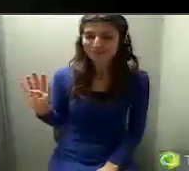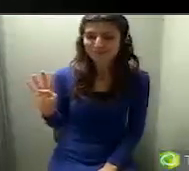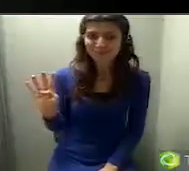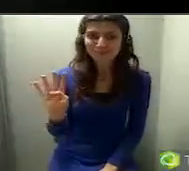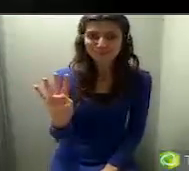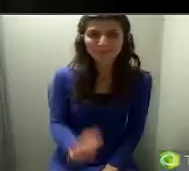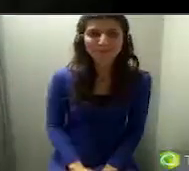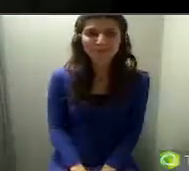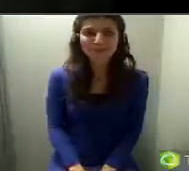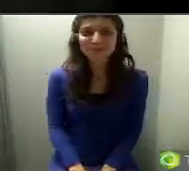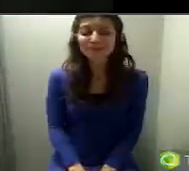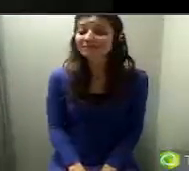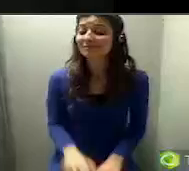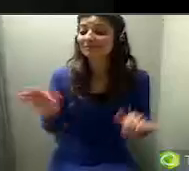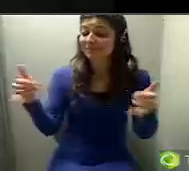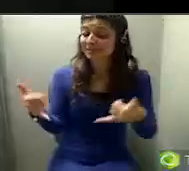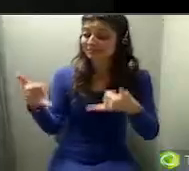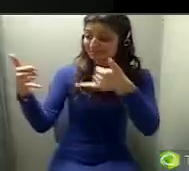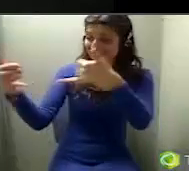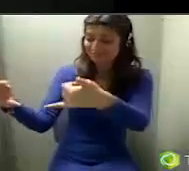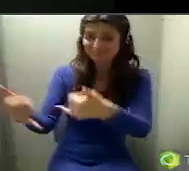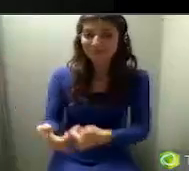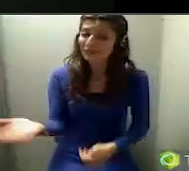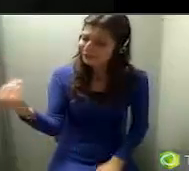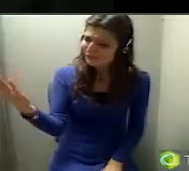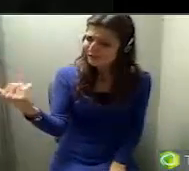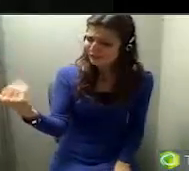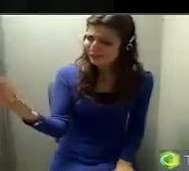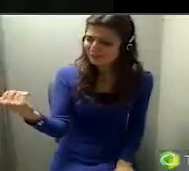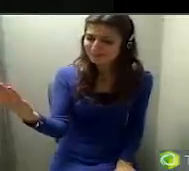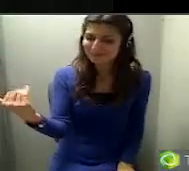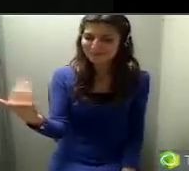Alors, on va mettre le trophée, venez par ici. Venez, Voilà,